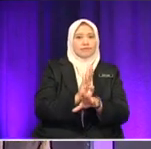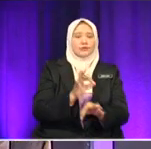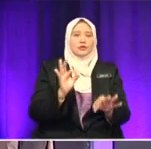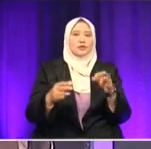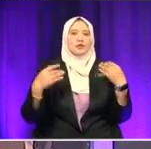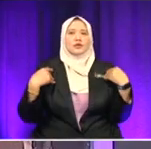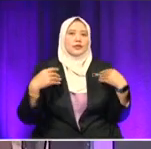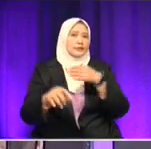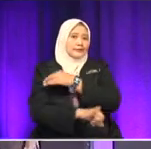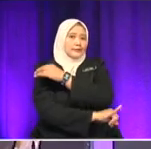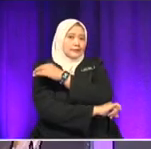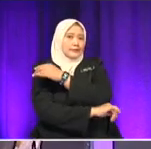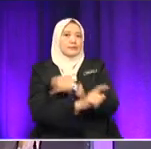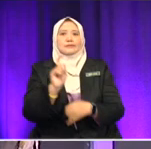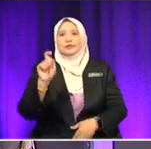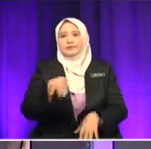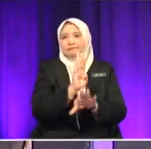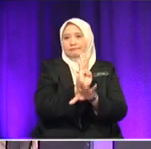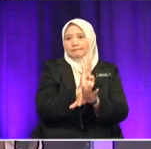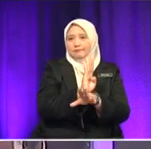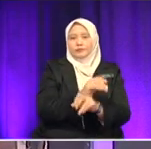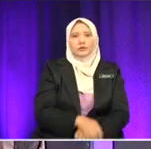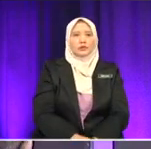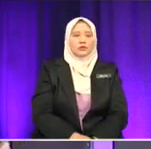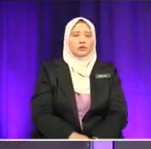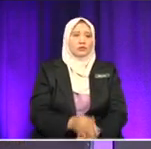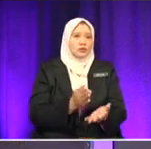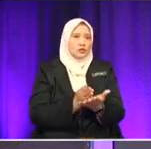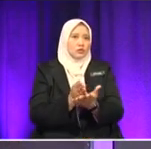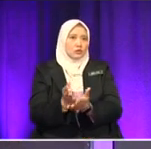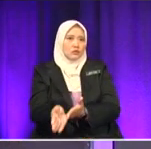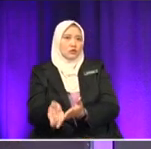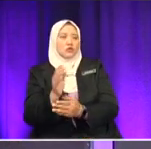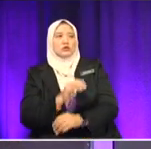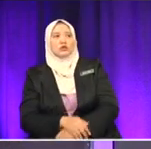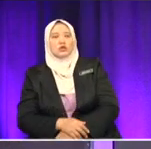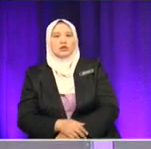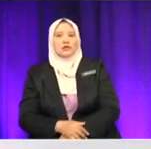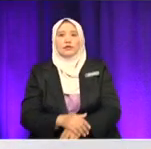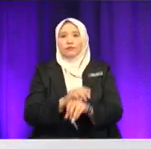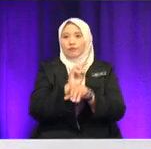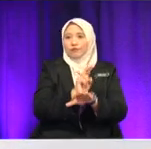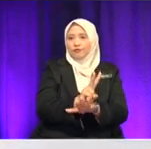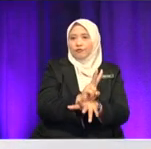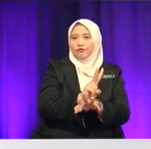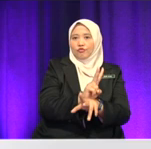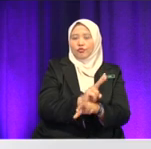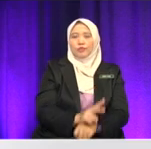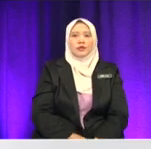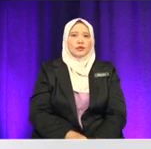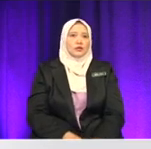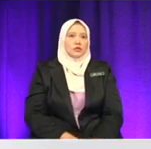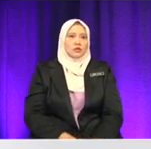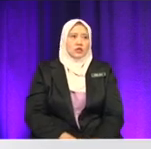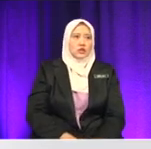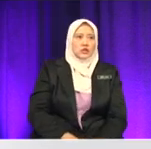kepada kumpulan yang seterusnya iaitu virus. Pernah tengok tak ni? Sekarang ni famous ni. Famous, cikgu. Apa dia? Apa dia?